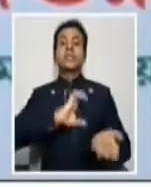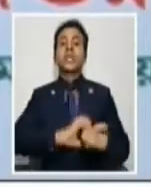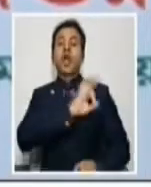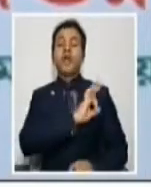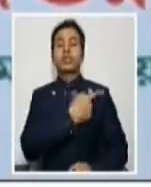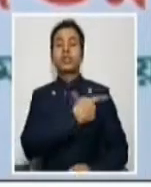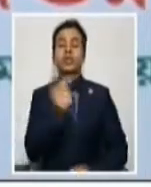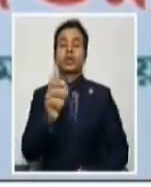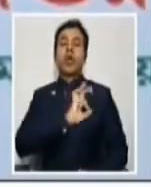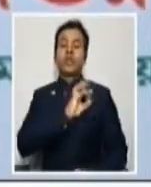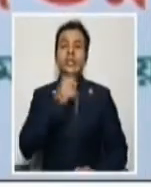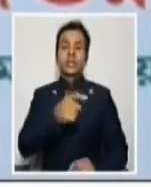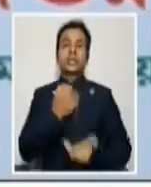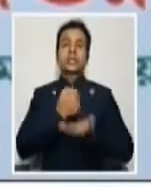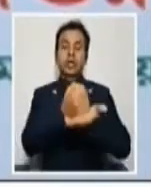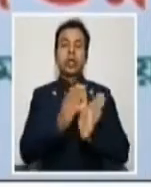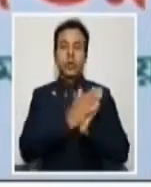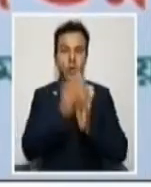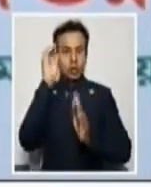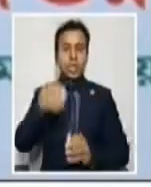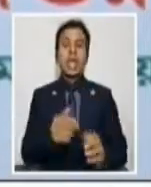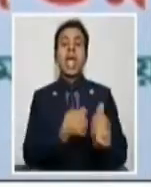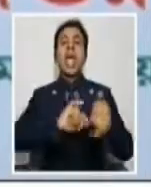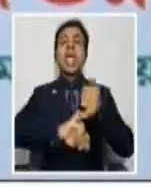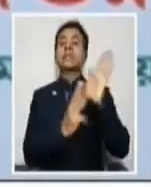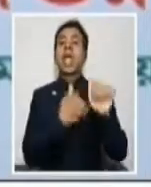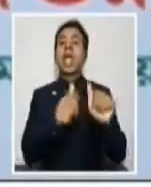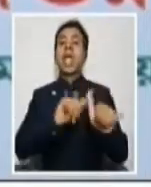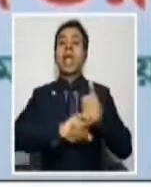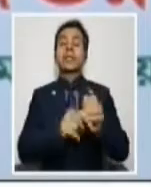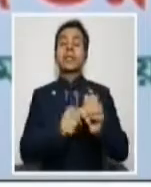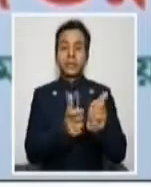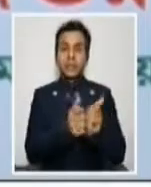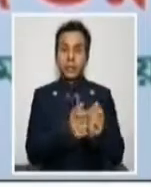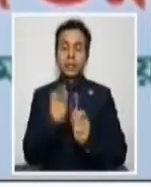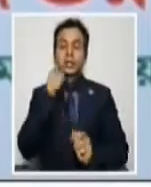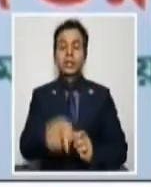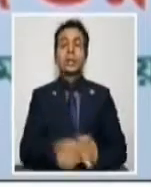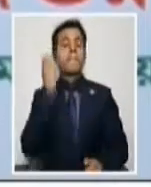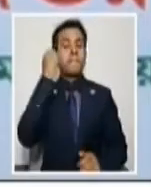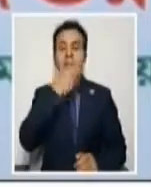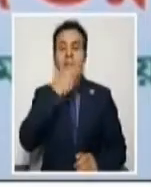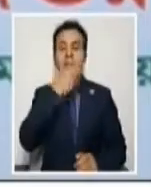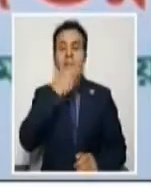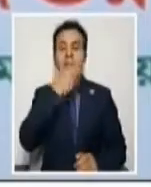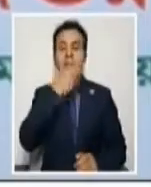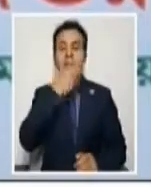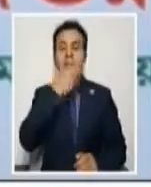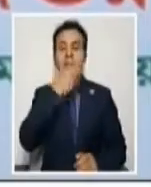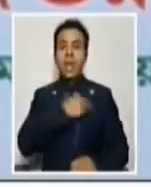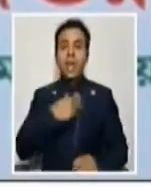ব্যক্তির নাম, ফোন নাম্বার, বয়স ও ঠিকানা অত্যন্ত গুরুত্বপূর্ণ বিধায় নমুনা সংগ্রহের সময় এই